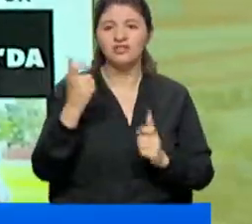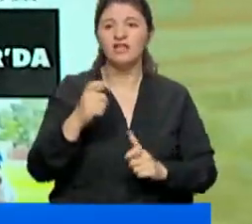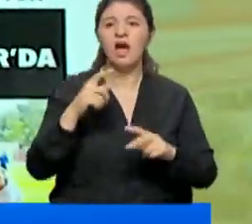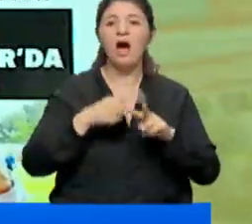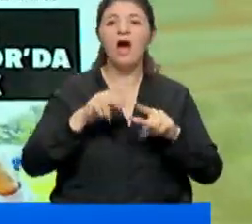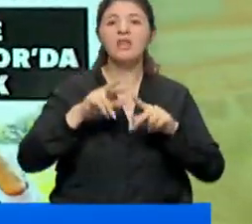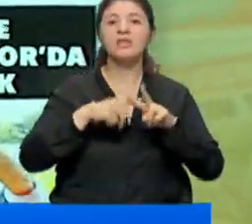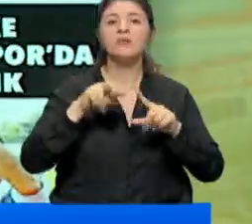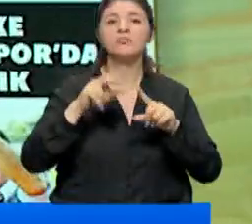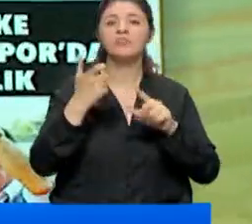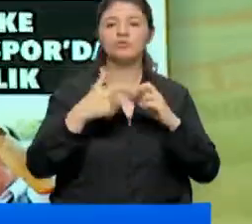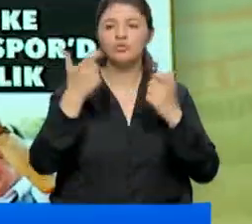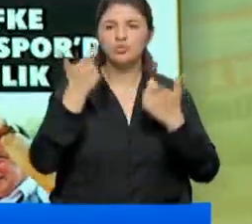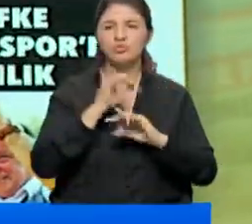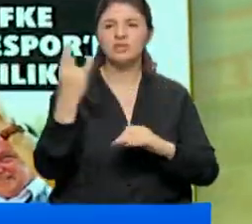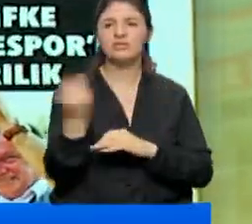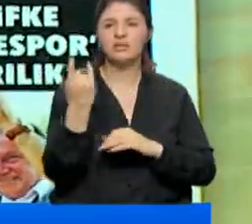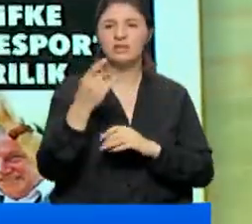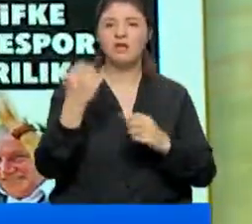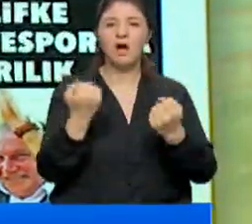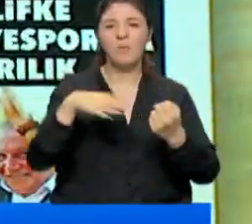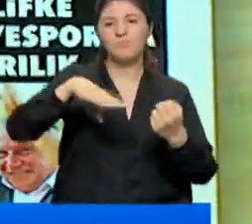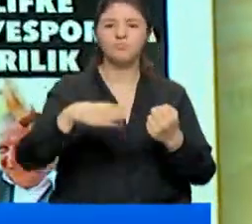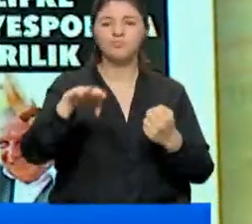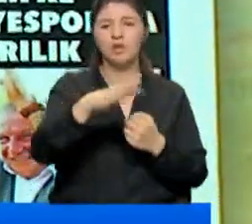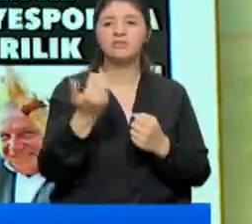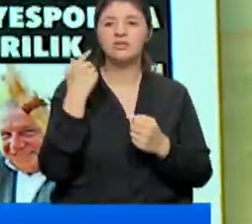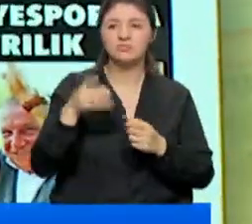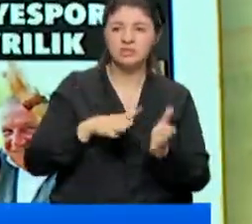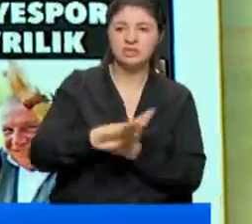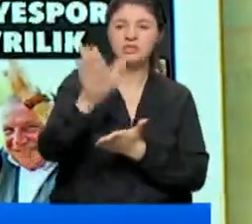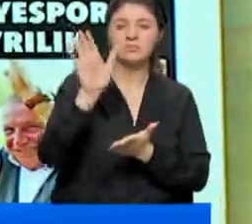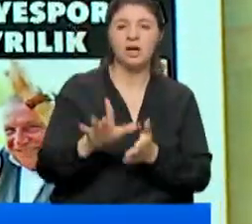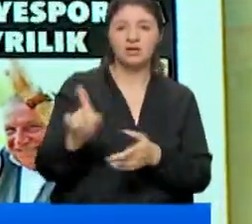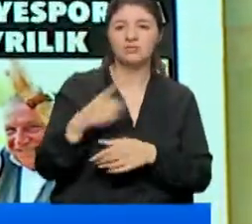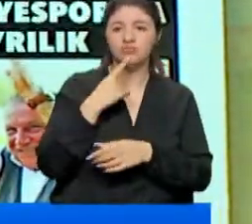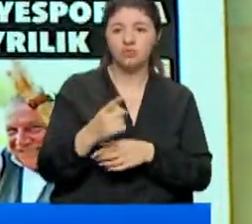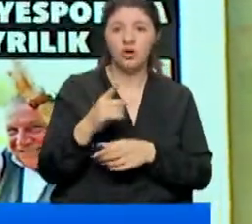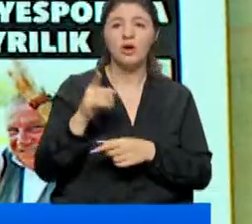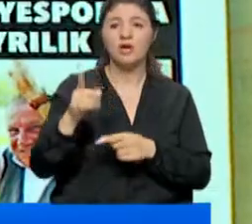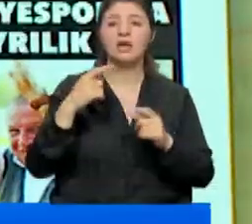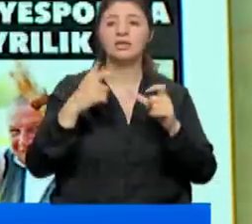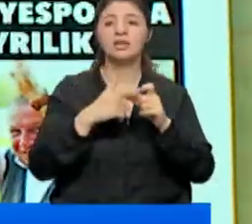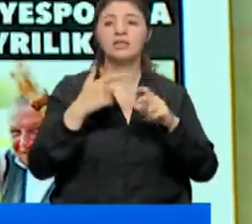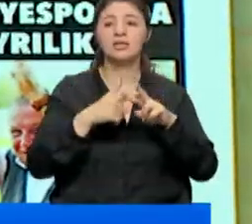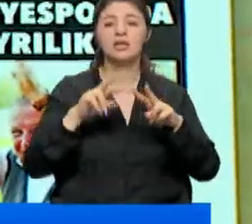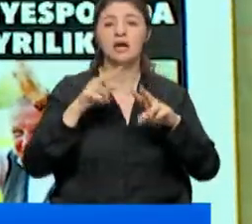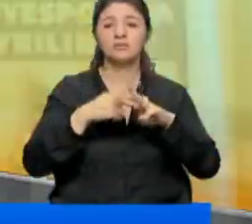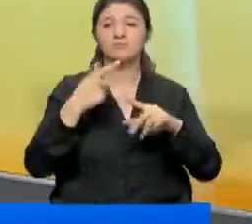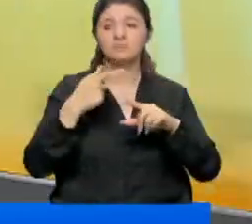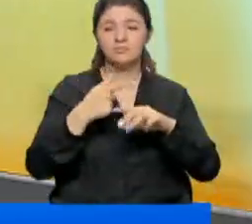Anamur Sahillerinde sorunsuzca dolaşan arazi araçları geride bu izler bıraktı diyor Gamze Şimşek'in haberi